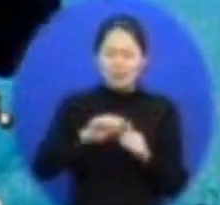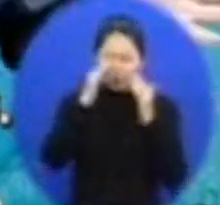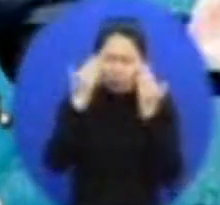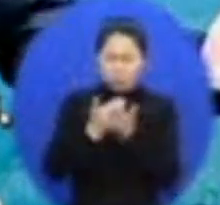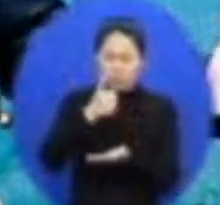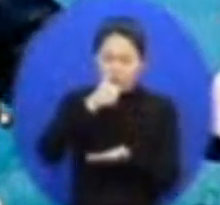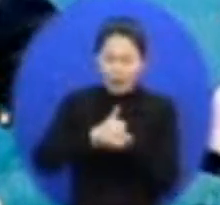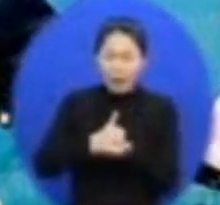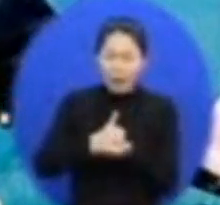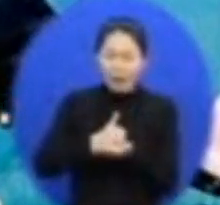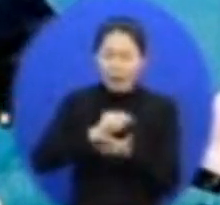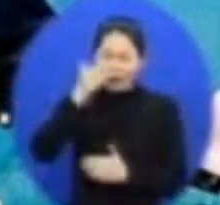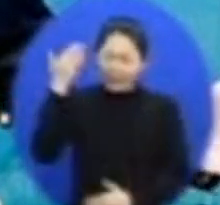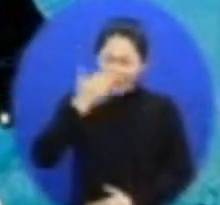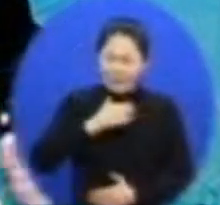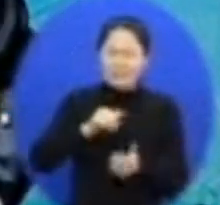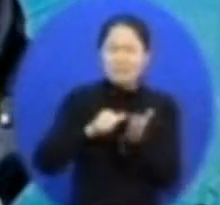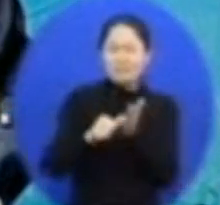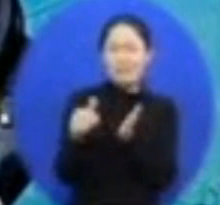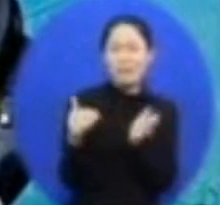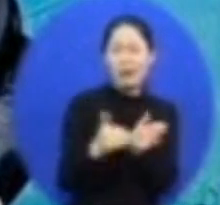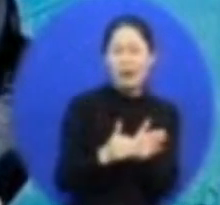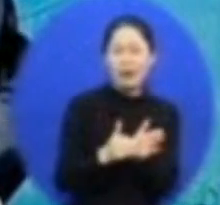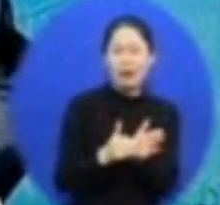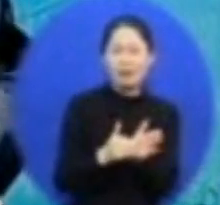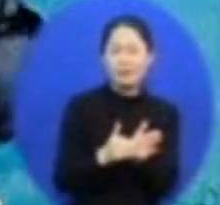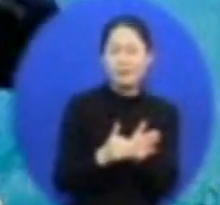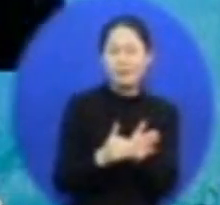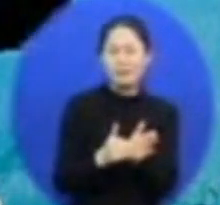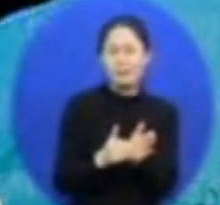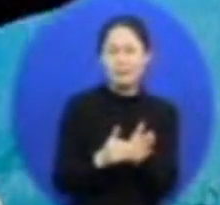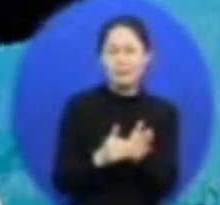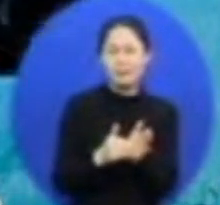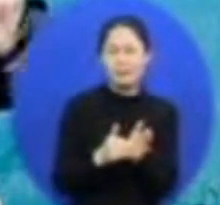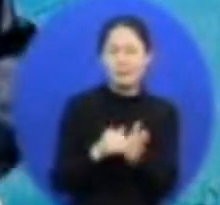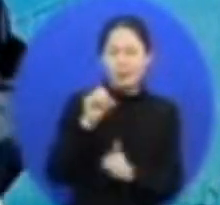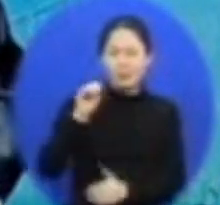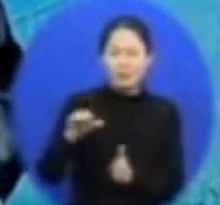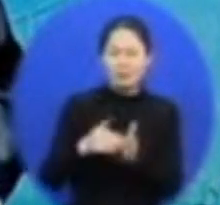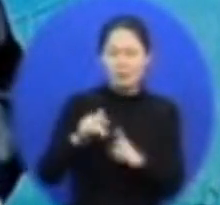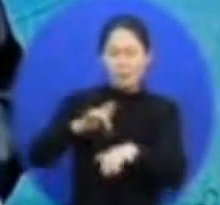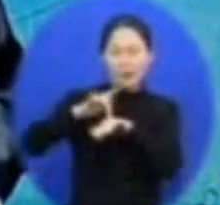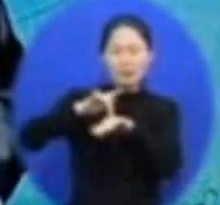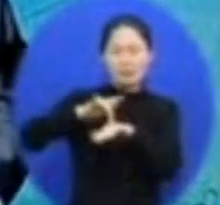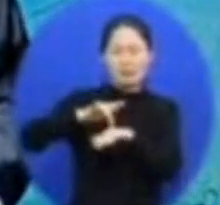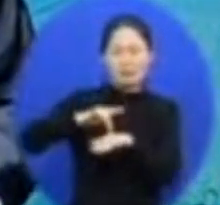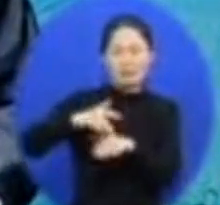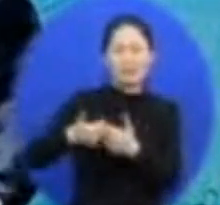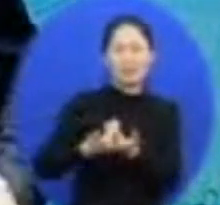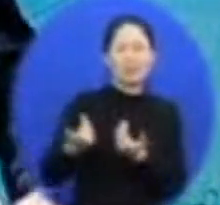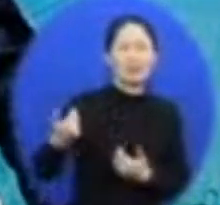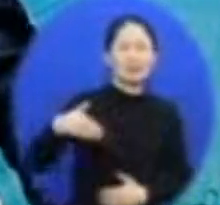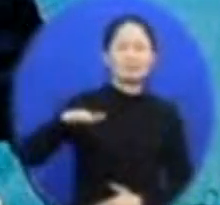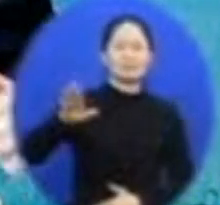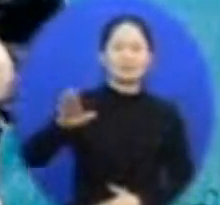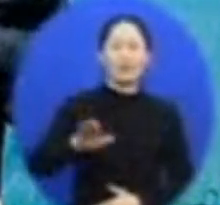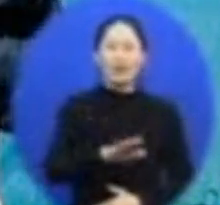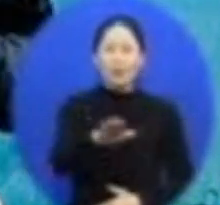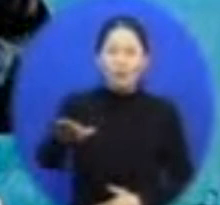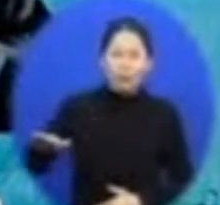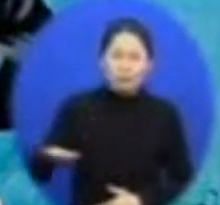죄가 다 깨끗이 지워져 써 그리고 마귀가 떠나 갔어요 여러분